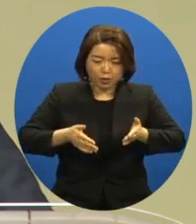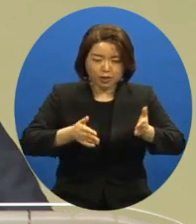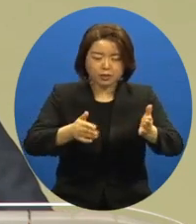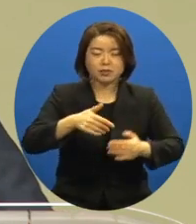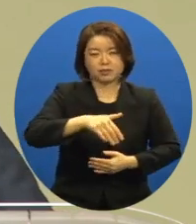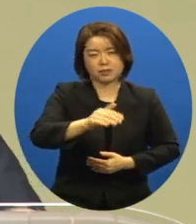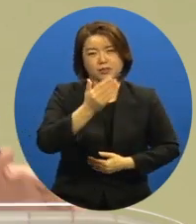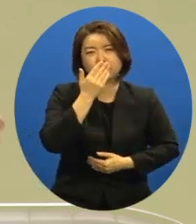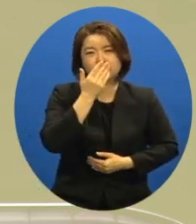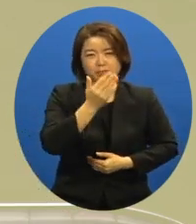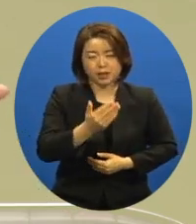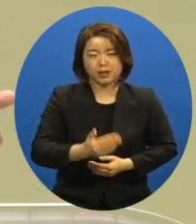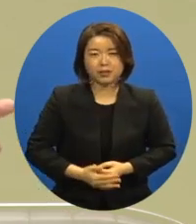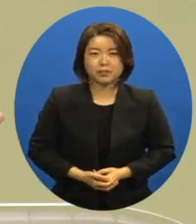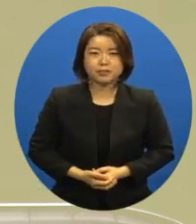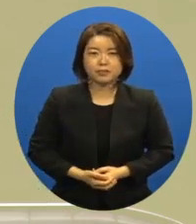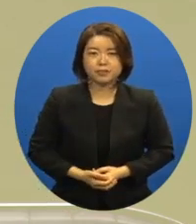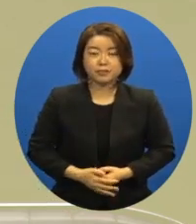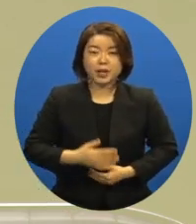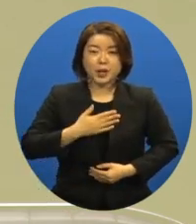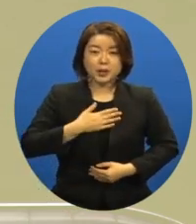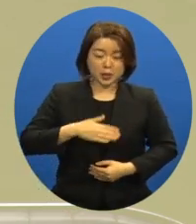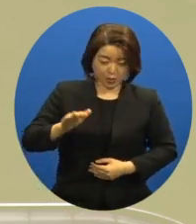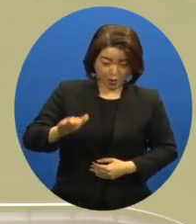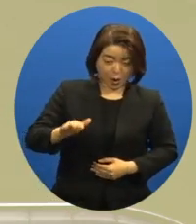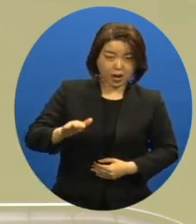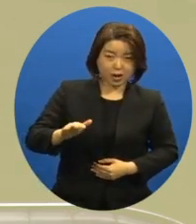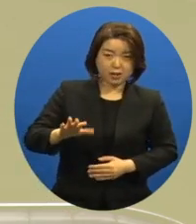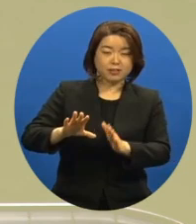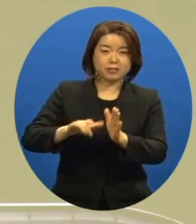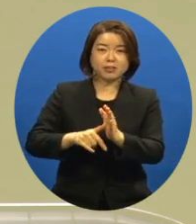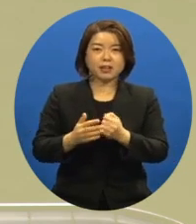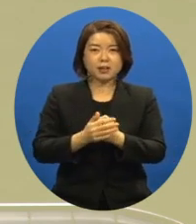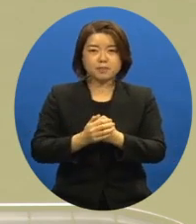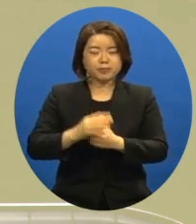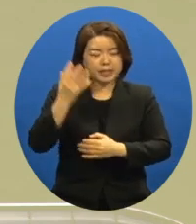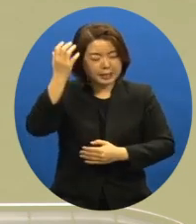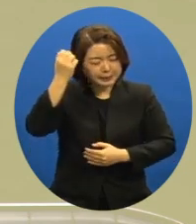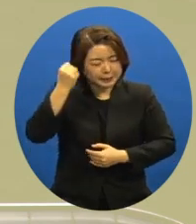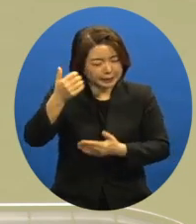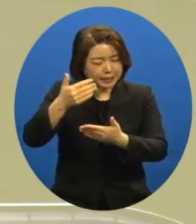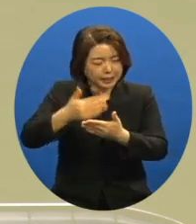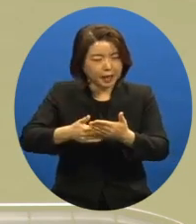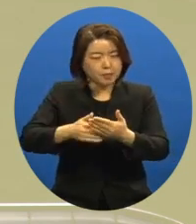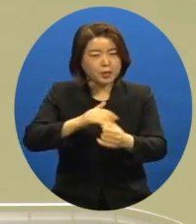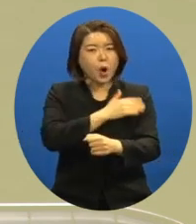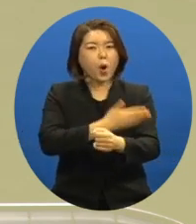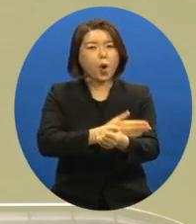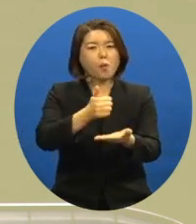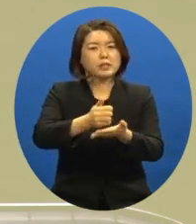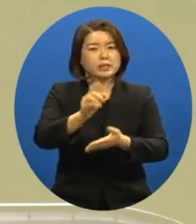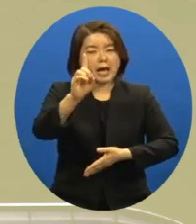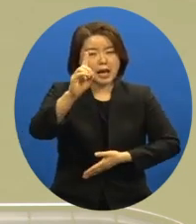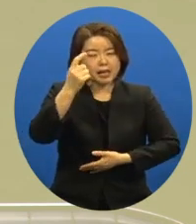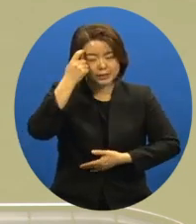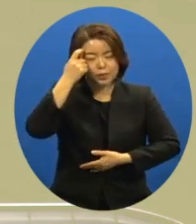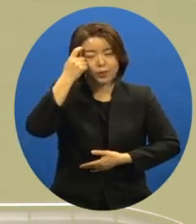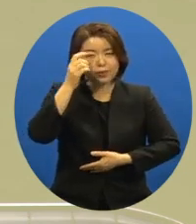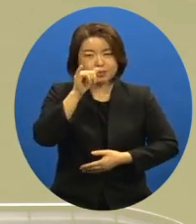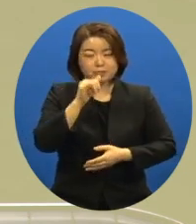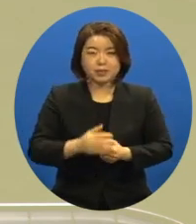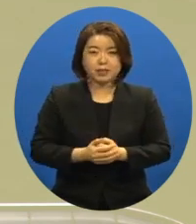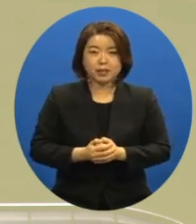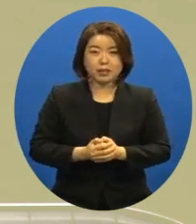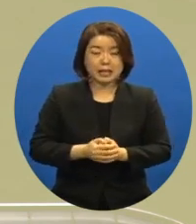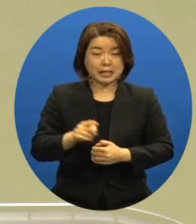겁니다. 저는 어릴 때 아주 인상 깊은 여자 권사님 한 분이 생각이 납니다. 그